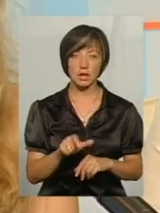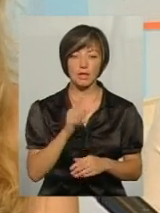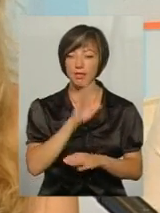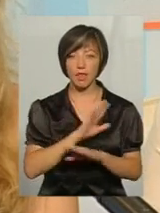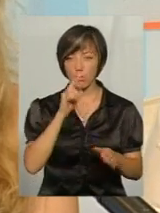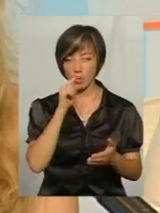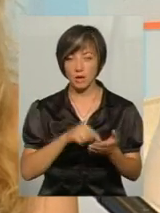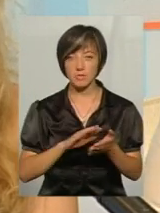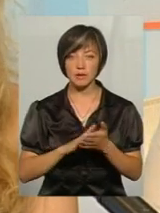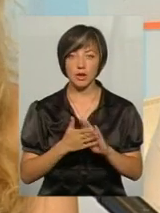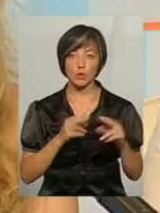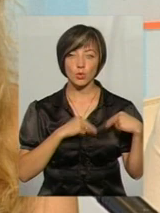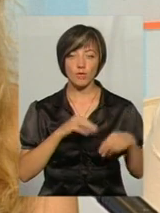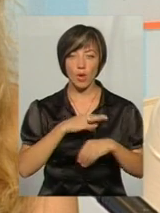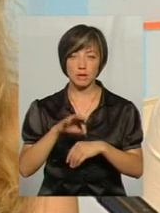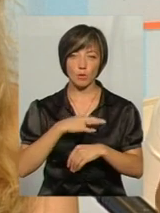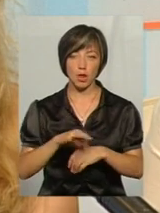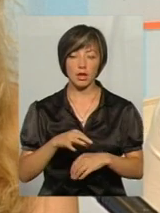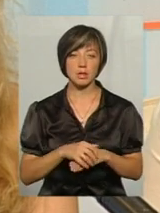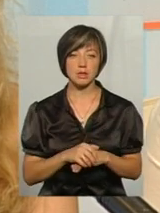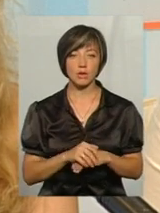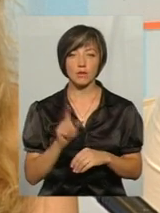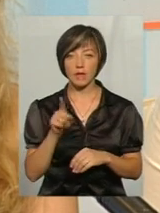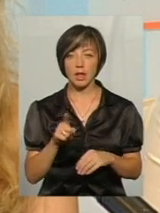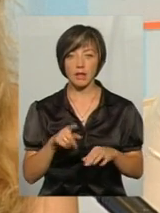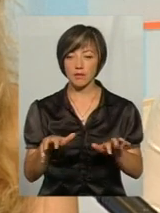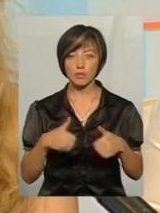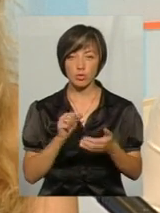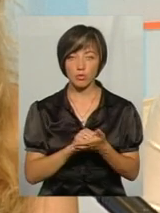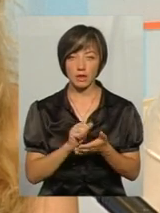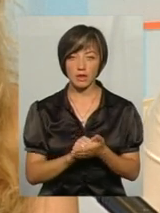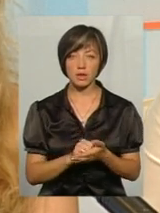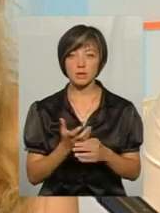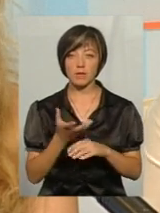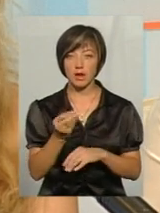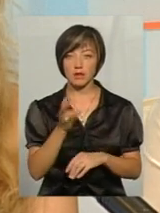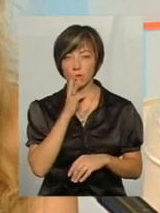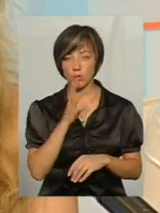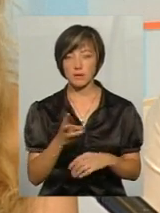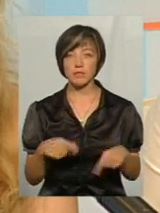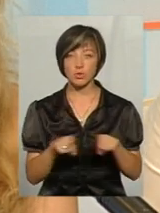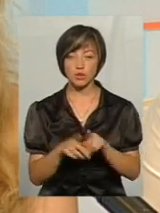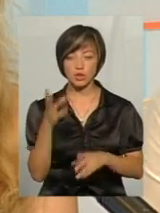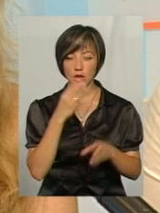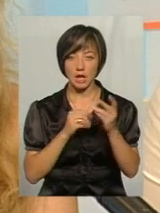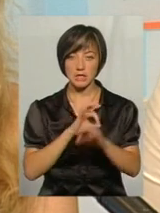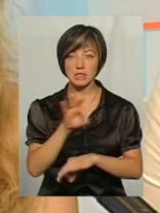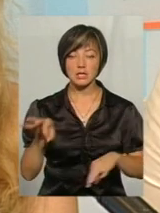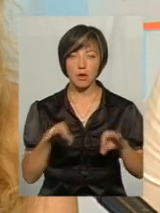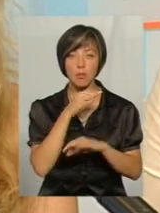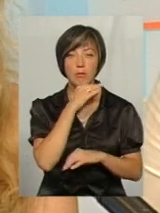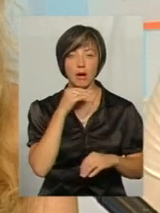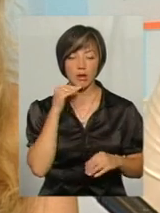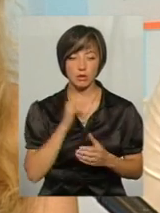потрапить в ситуацію трудової експлуатації, що в неї там не відберуть документи, що їй заплатять гроші. Все одно шахрайських схем достатньо